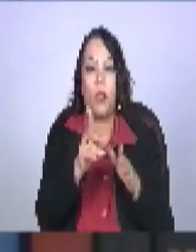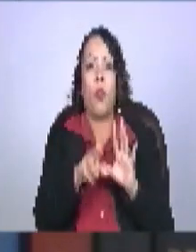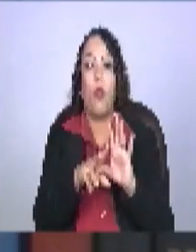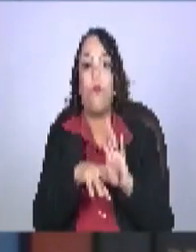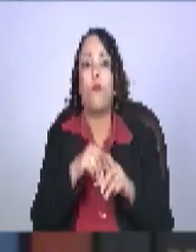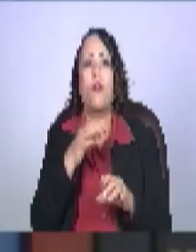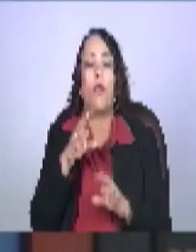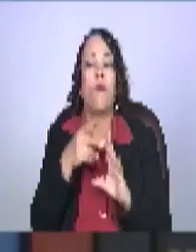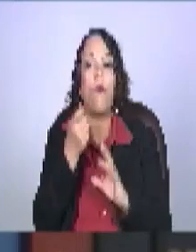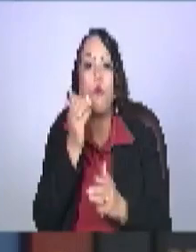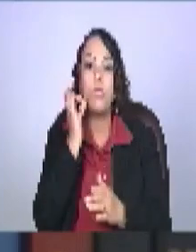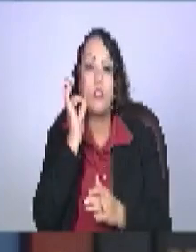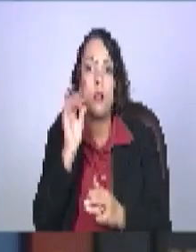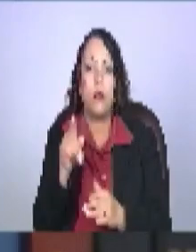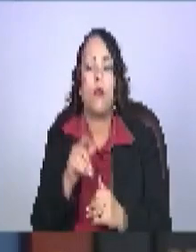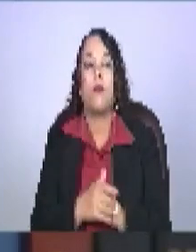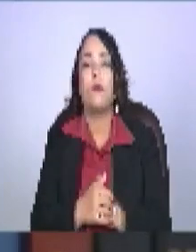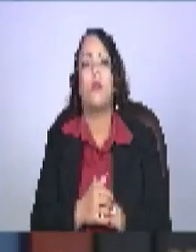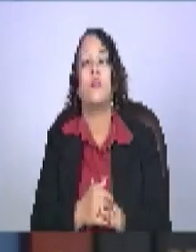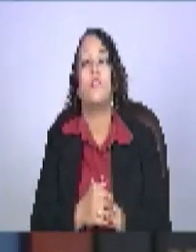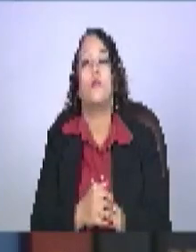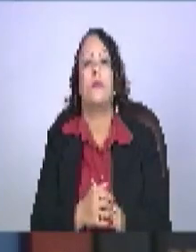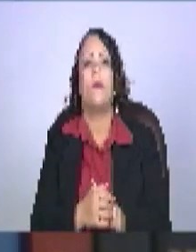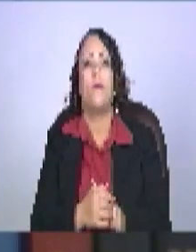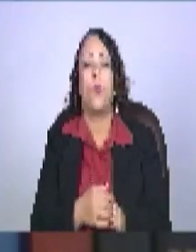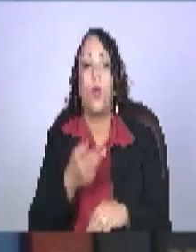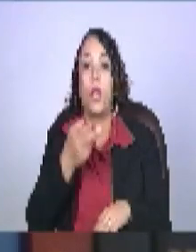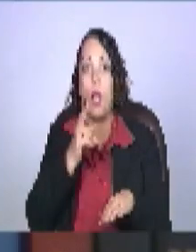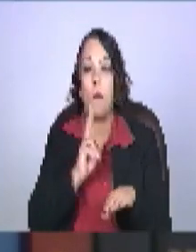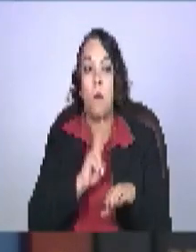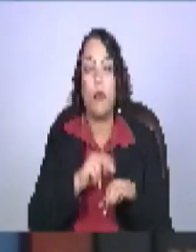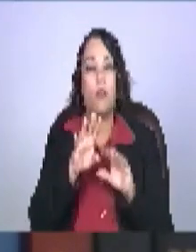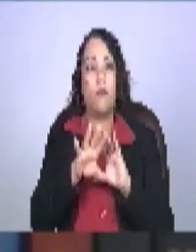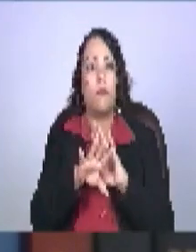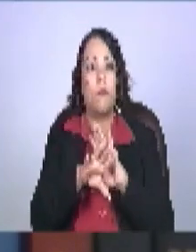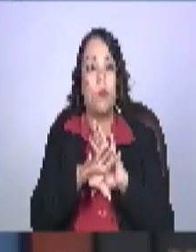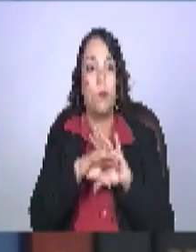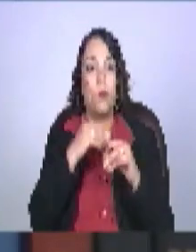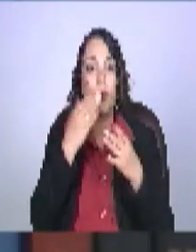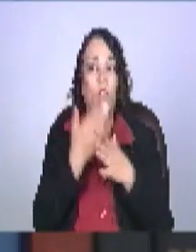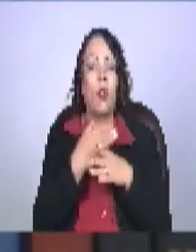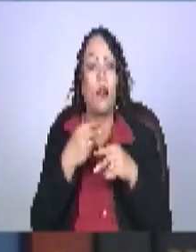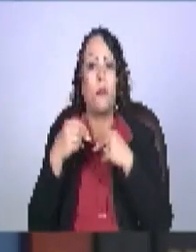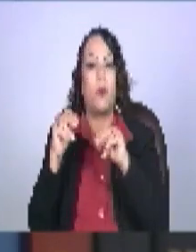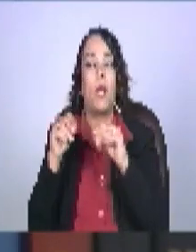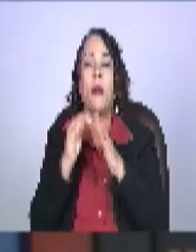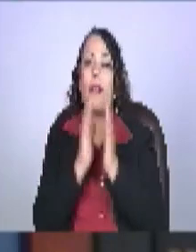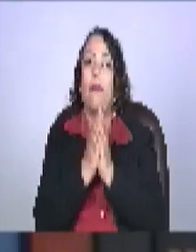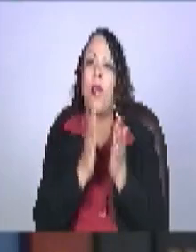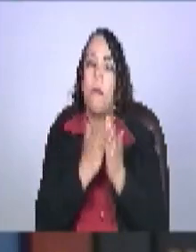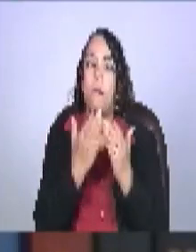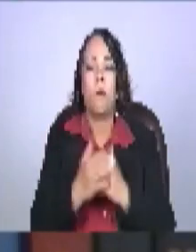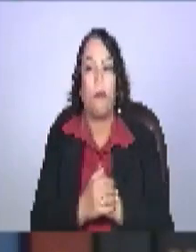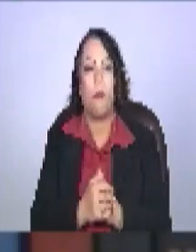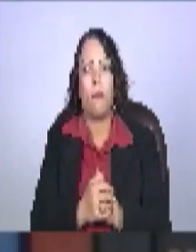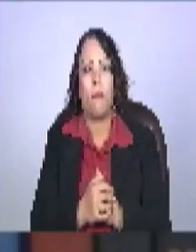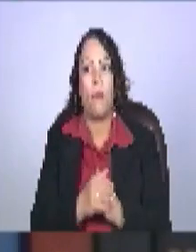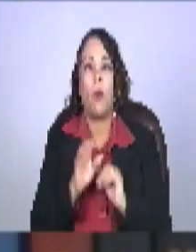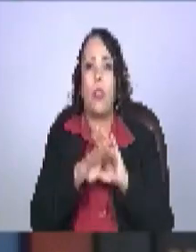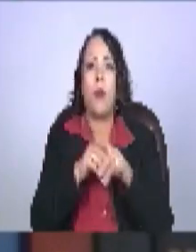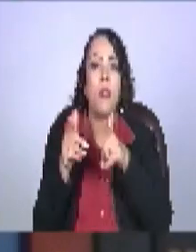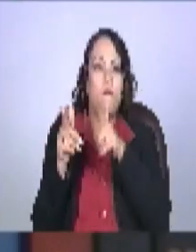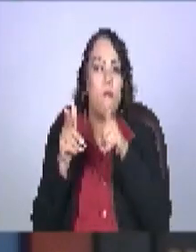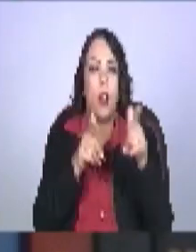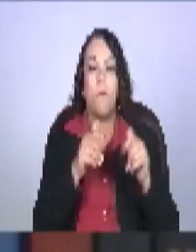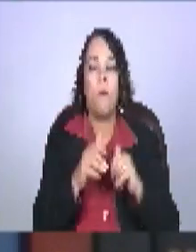اصول ماليه وايضا منتجات بتطلع منتج في الاخر بتطلع كتاب تعمل